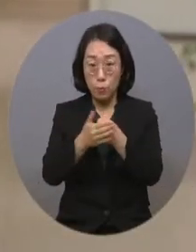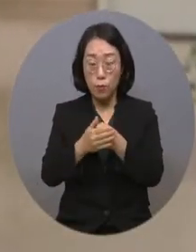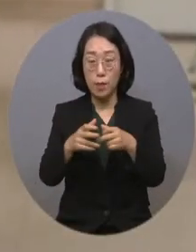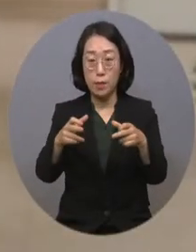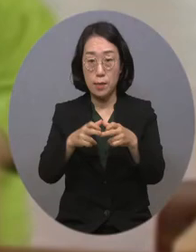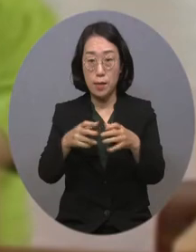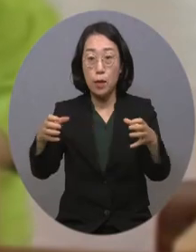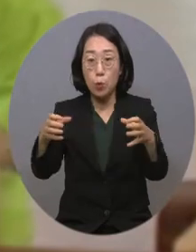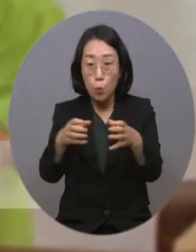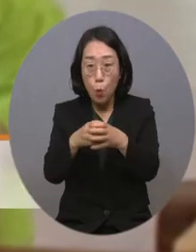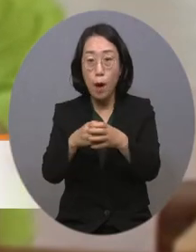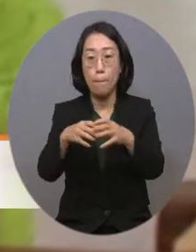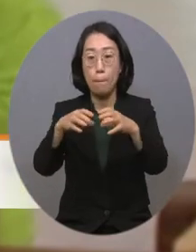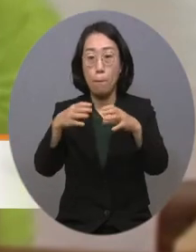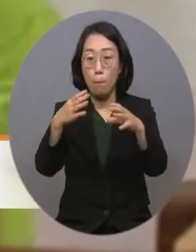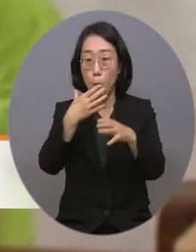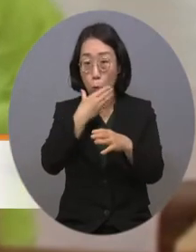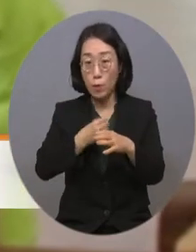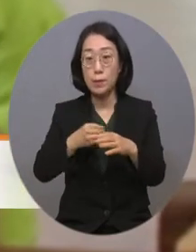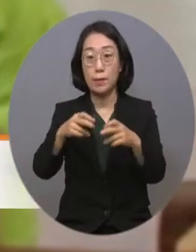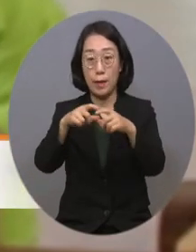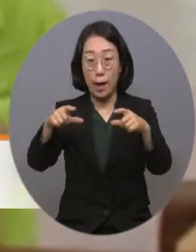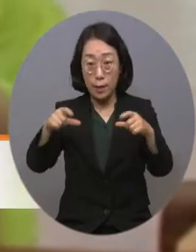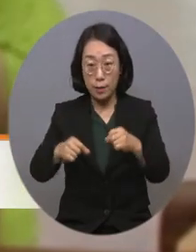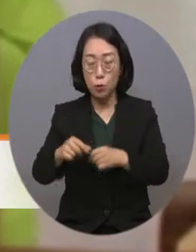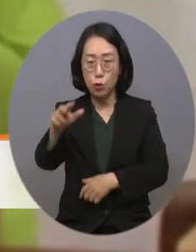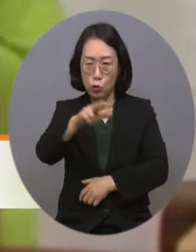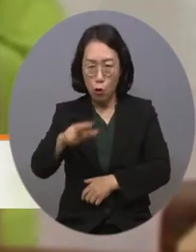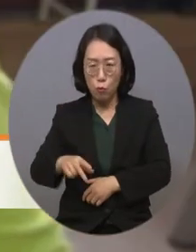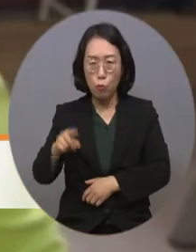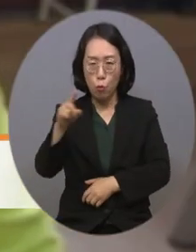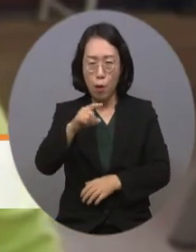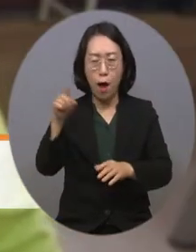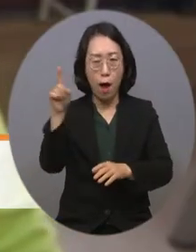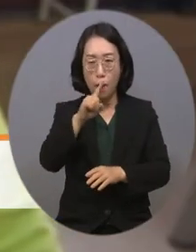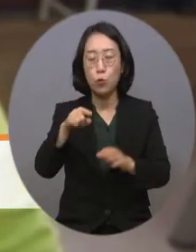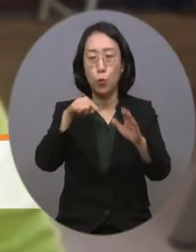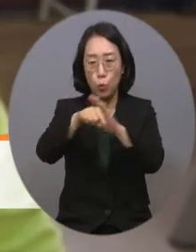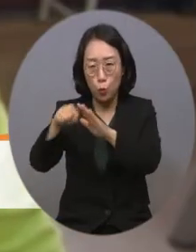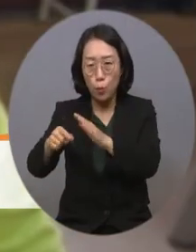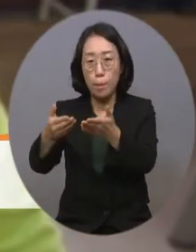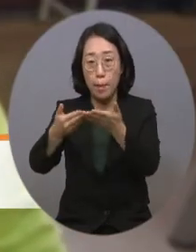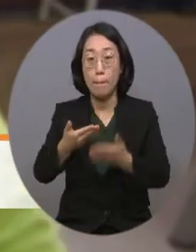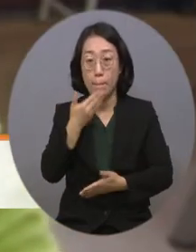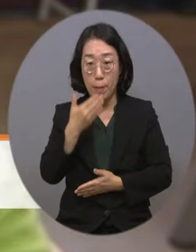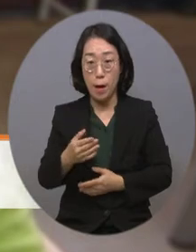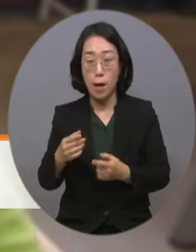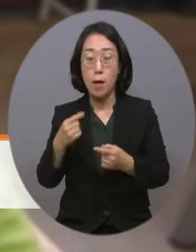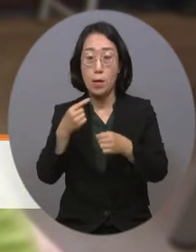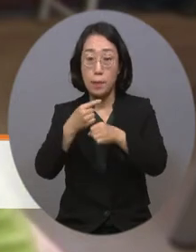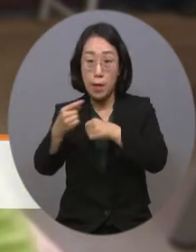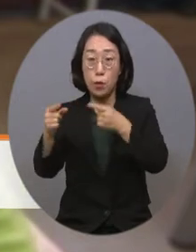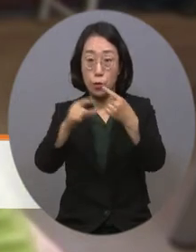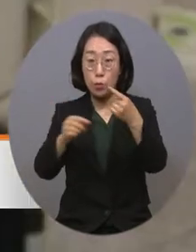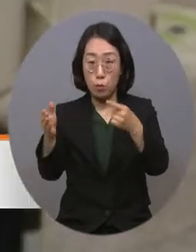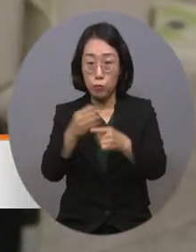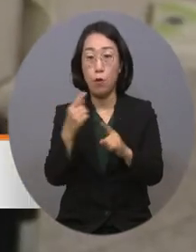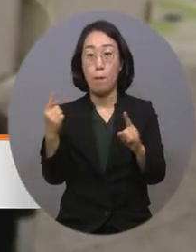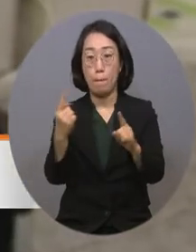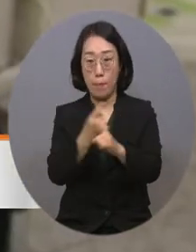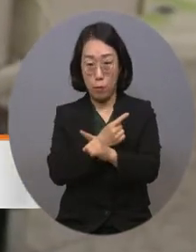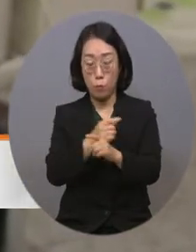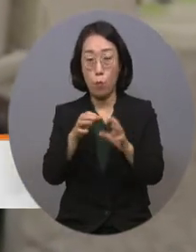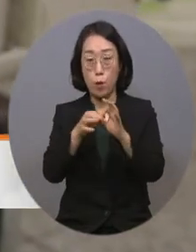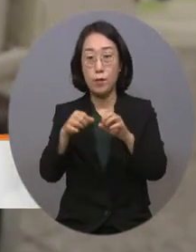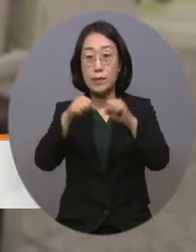통합 복지카드 도 전국단위 재발급 신청이 가능하도록 내년 1월부터 개선하고 관련 시스템도 내년